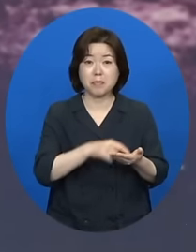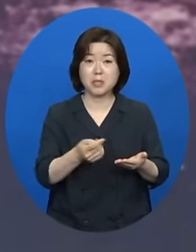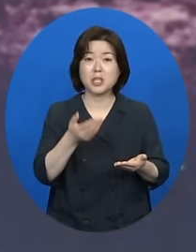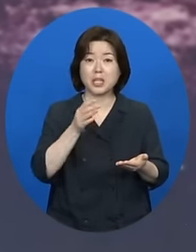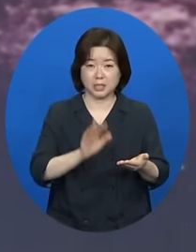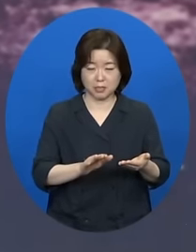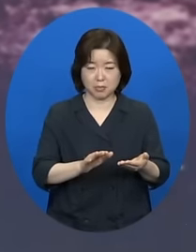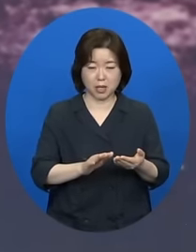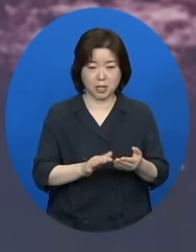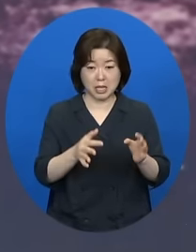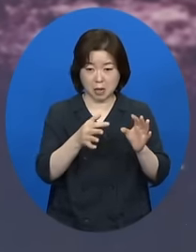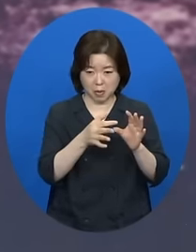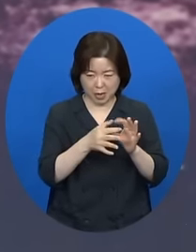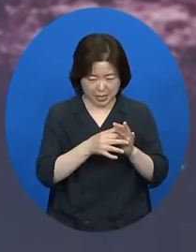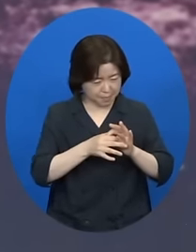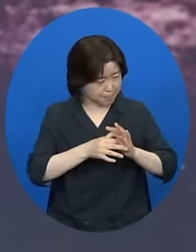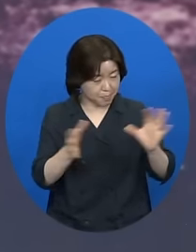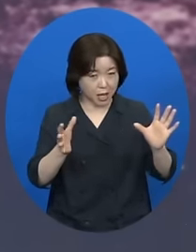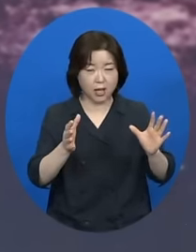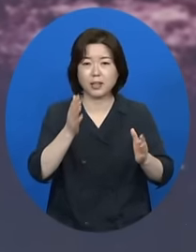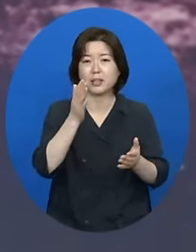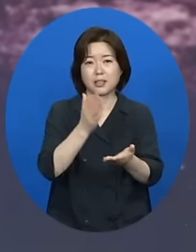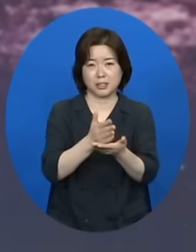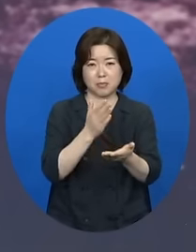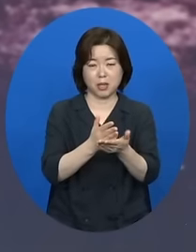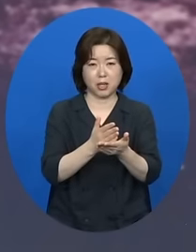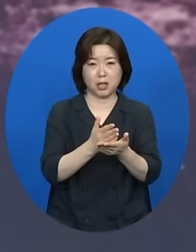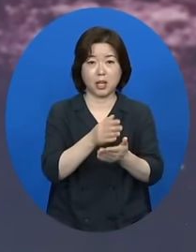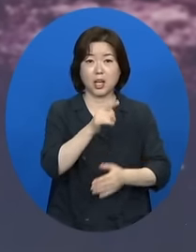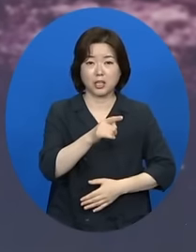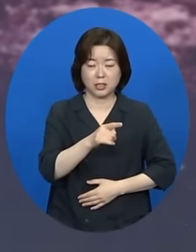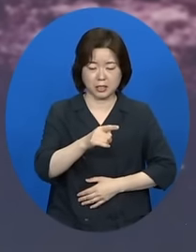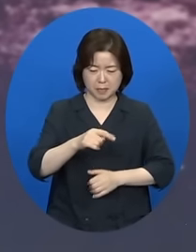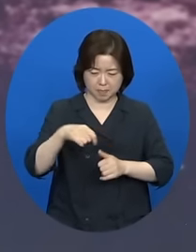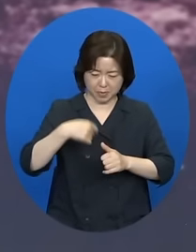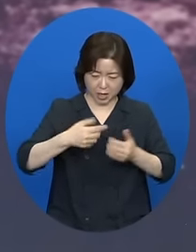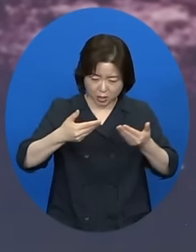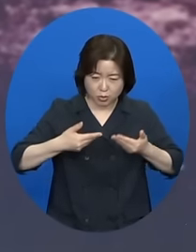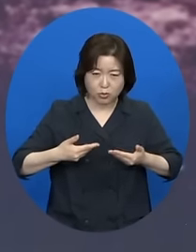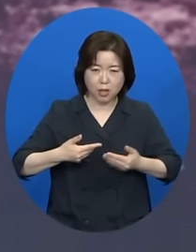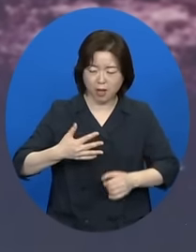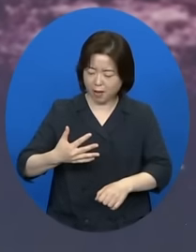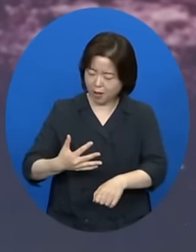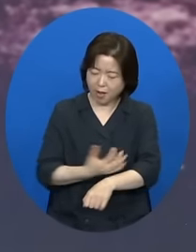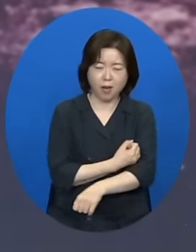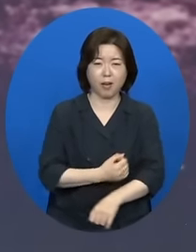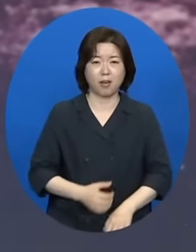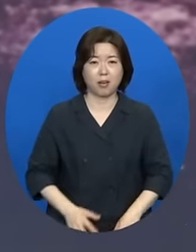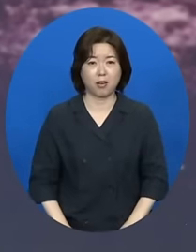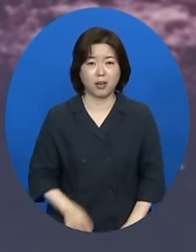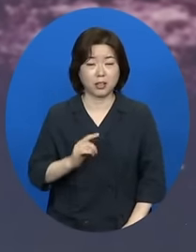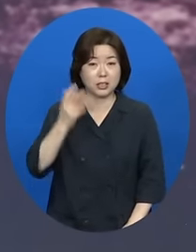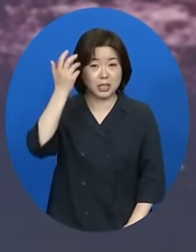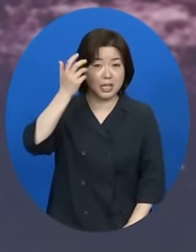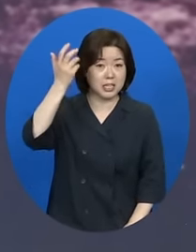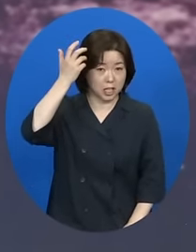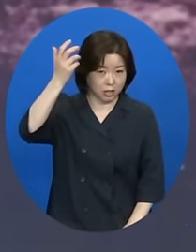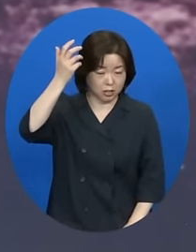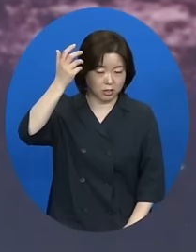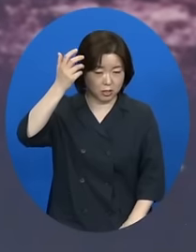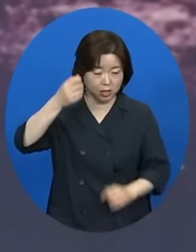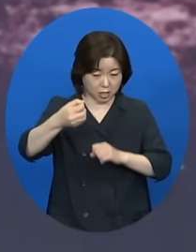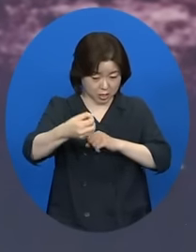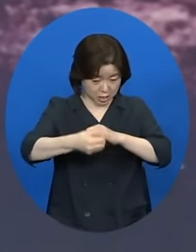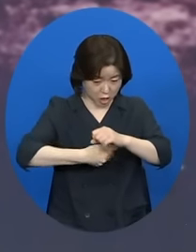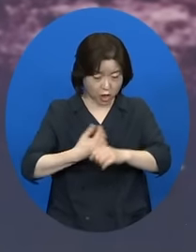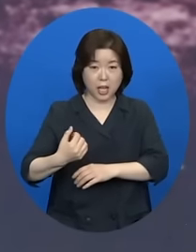관계를 깨는 일은 해서는 안 된다. 저에게 준 것이 너무 강력해요. 그리고 그것이 영적인 영향력이 흐르는